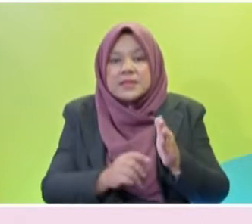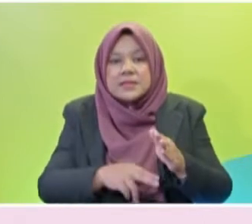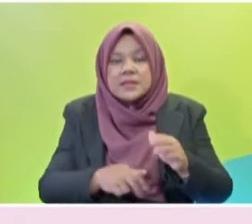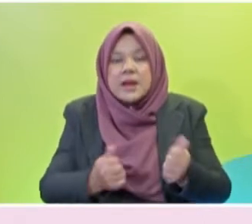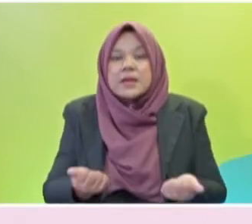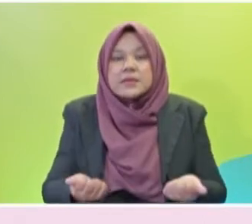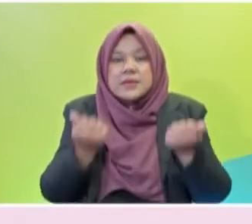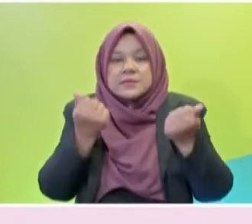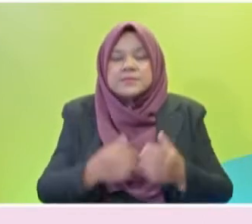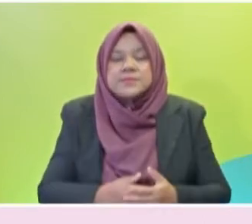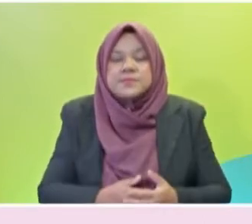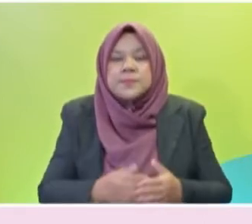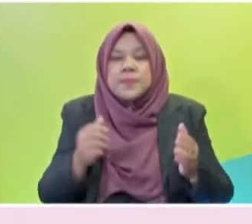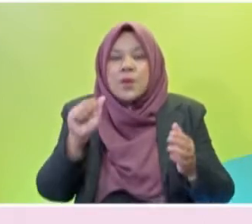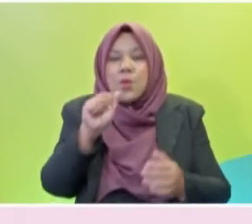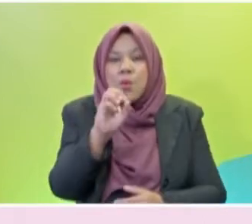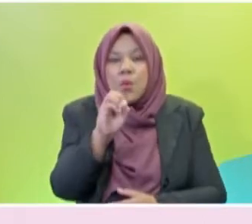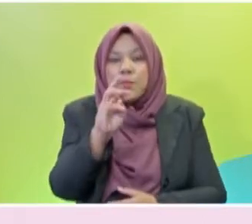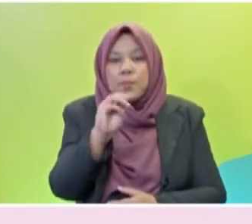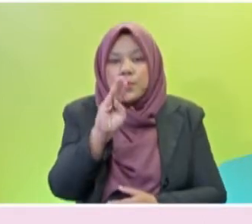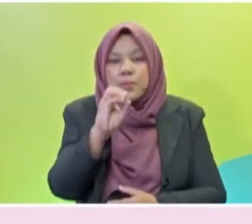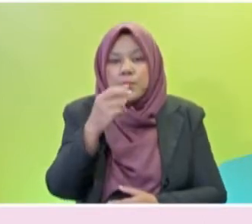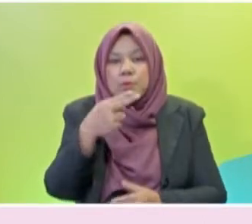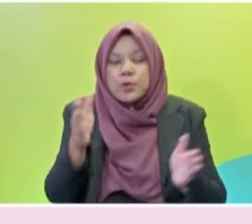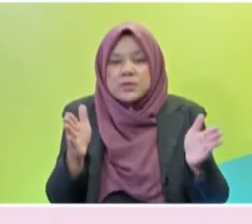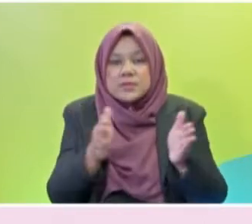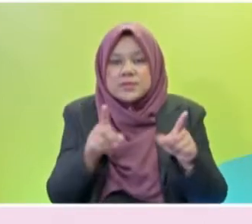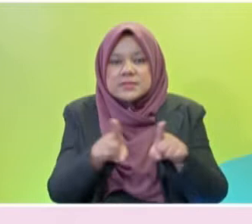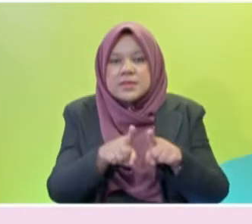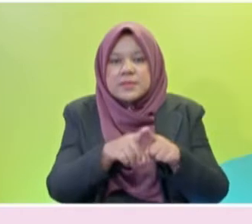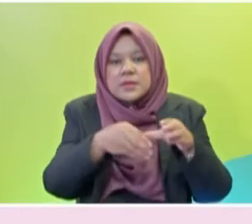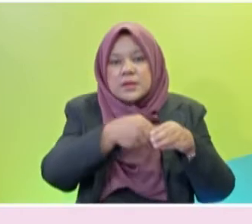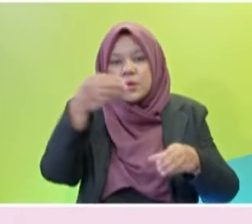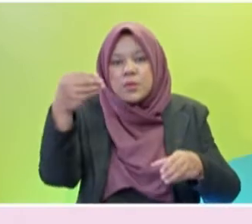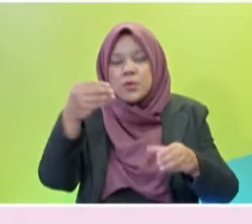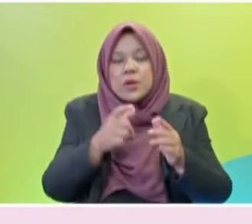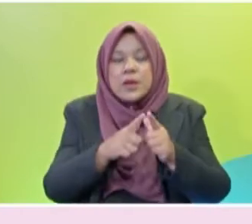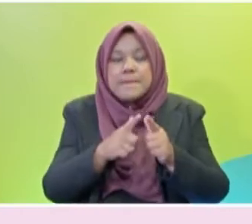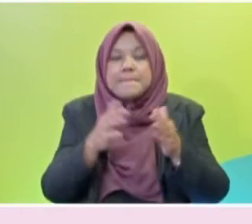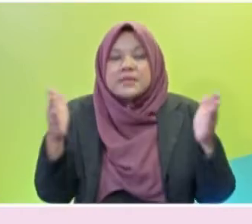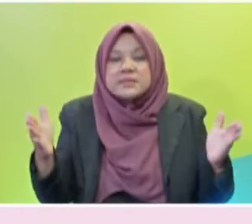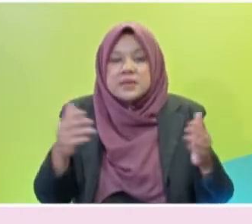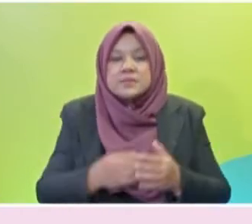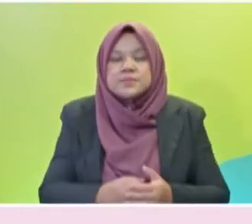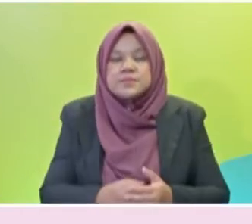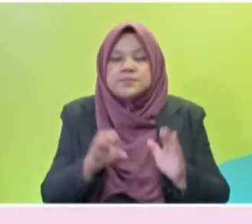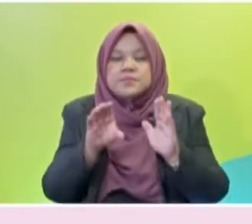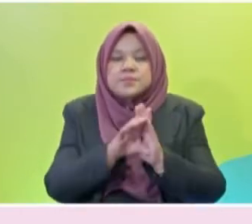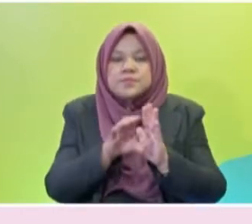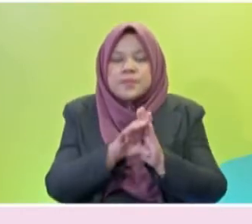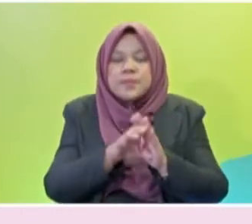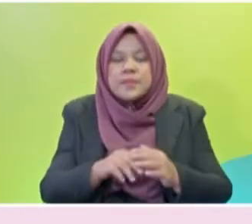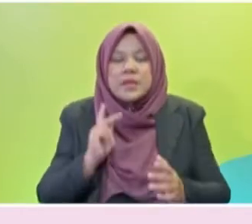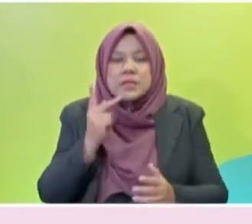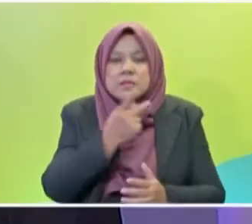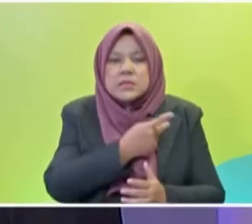luas untuk umbuh kecil adalah sama dengan daya output luas umbuh besar. Contohnya macam ni Mira. So contohnya kita